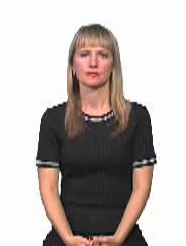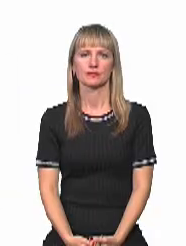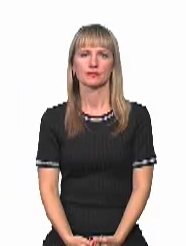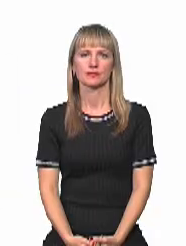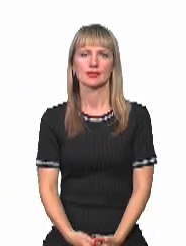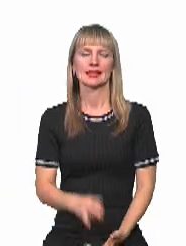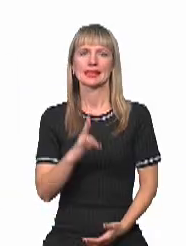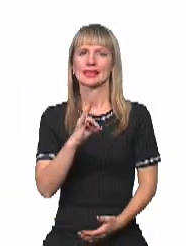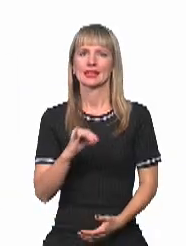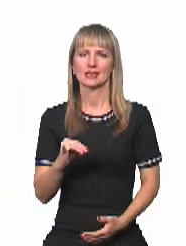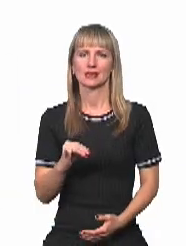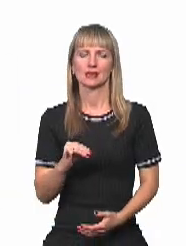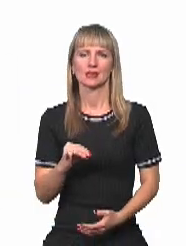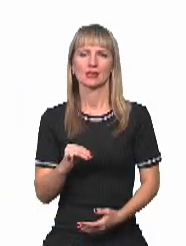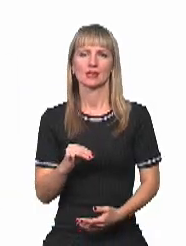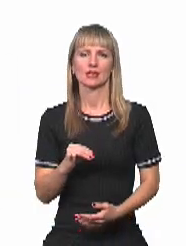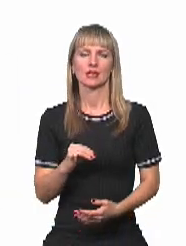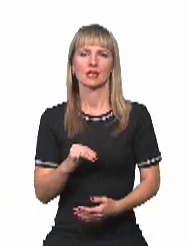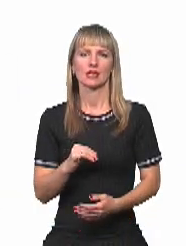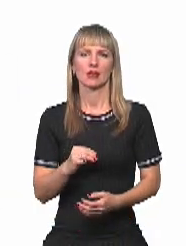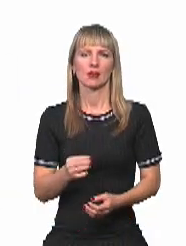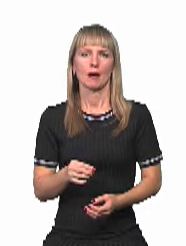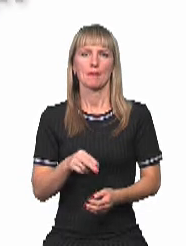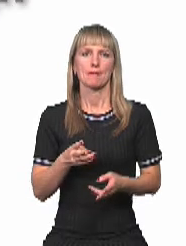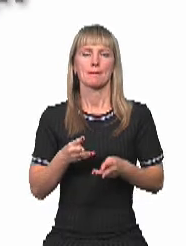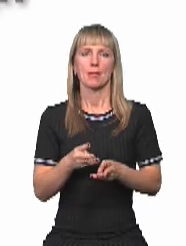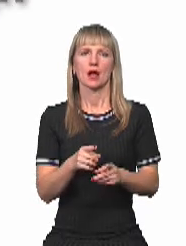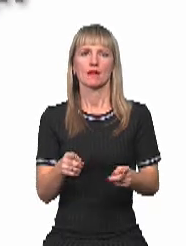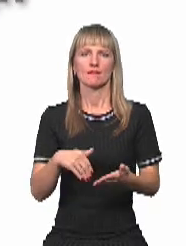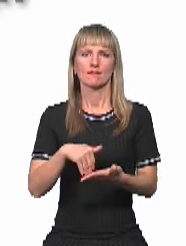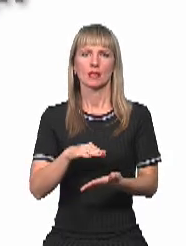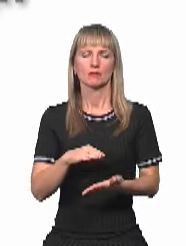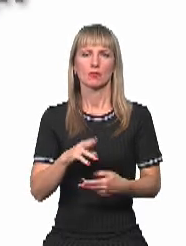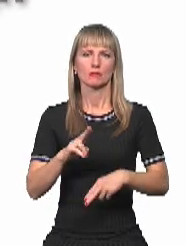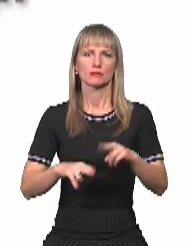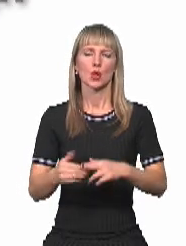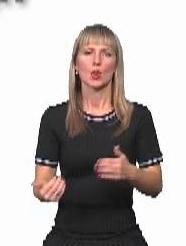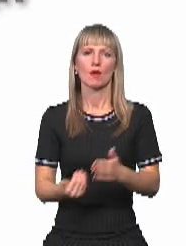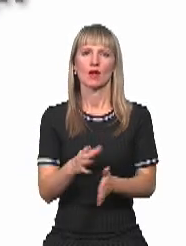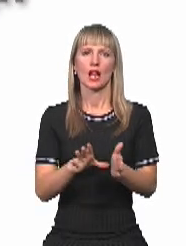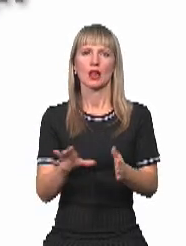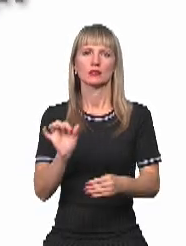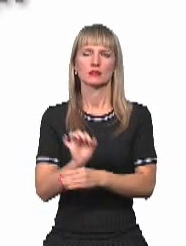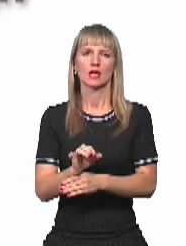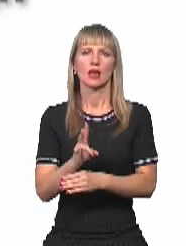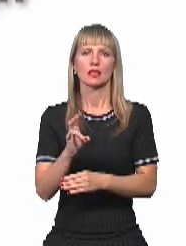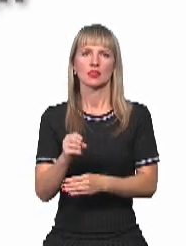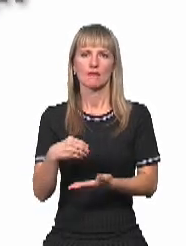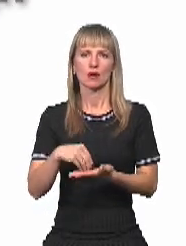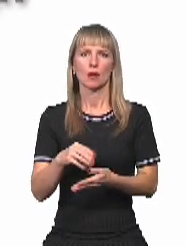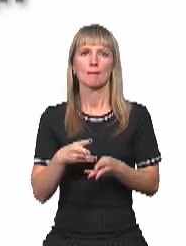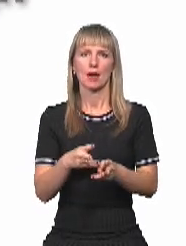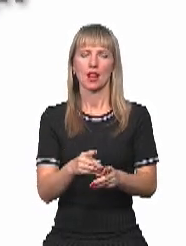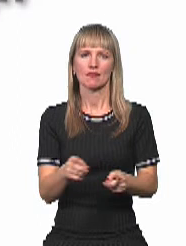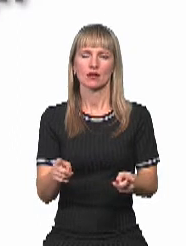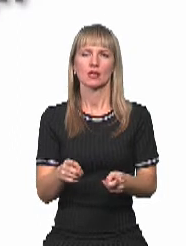Ні викопному паливу. Відмовитись від будівництва нових електростанцій на викопному паливі і